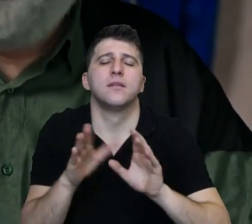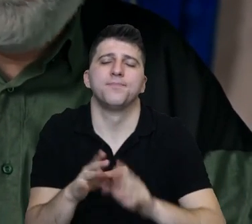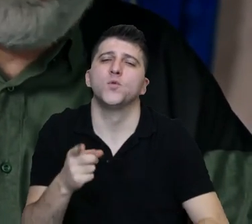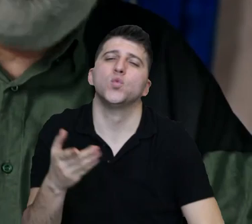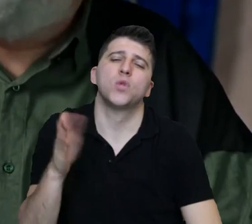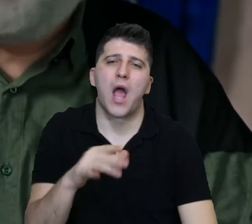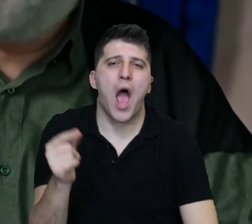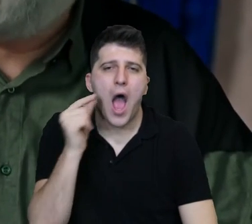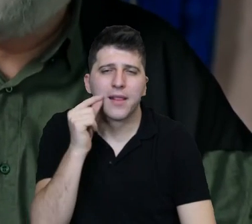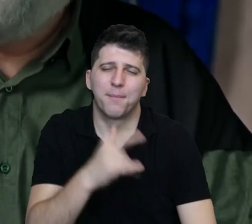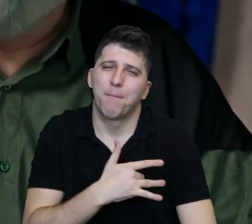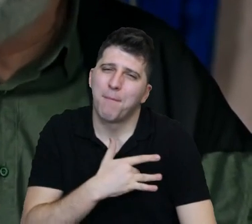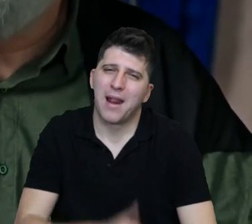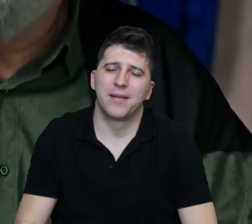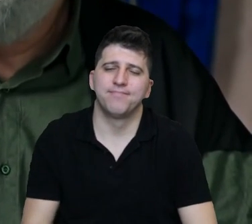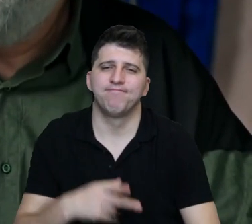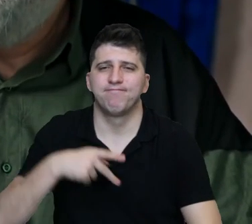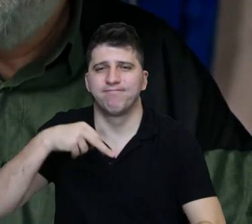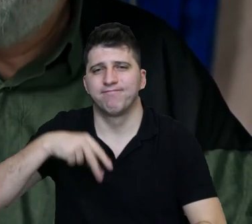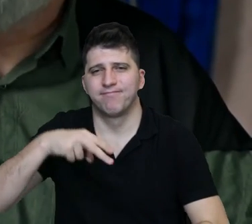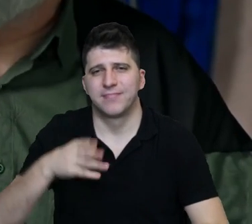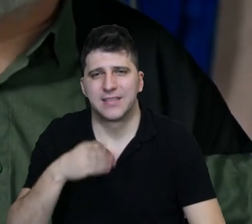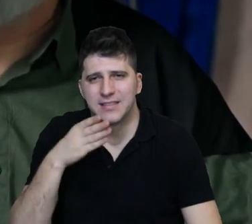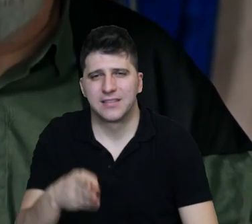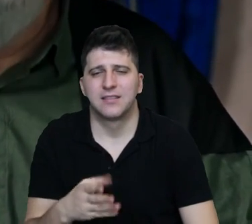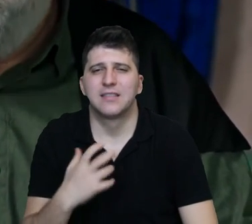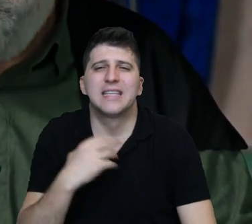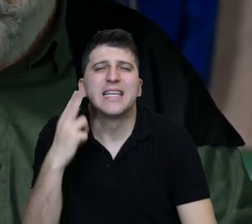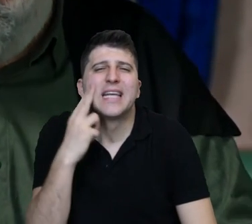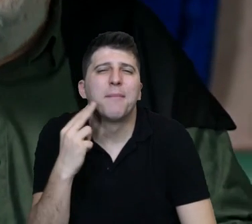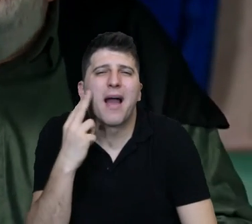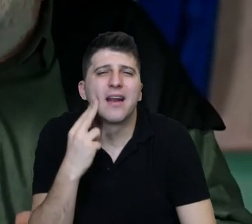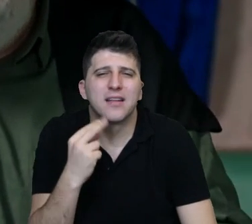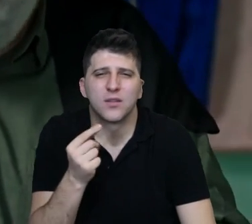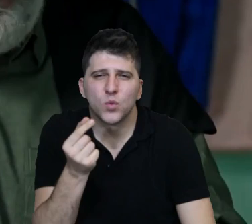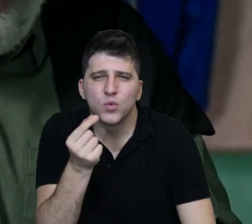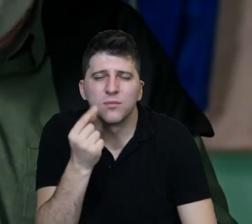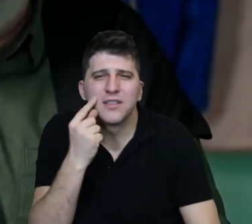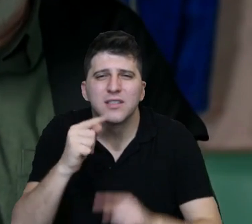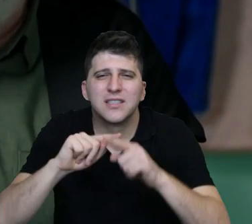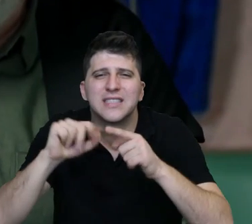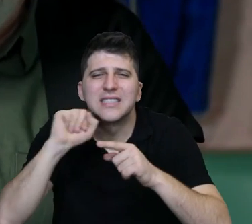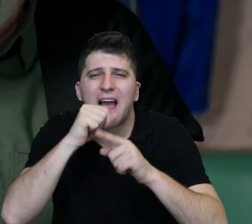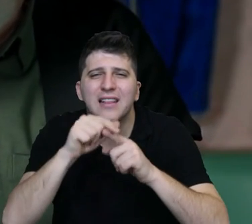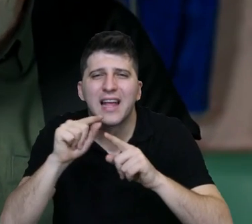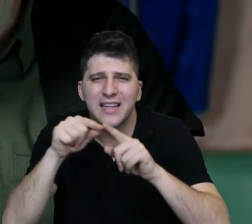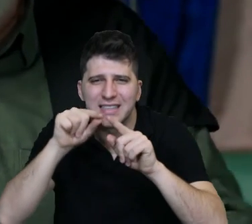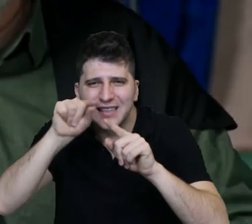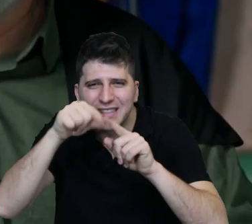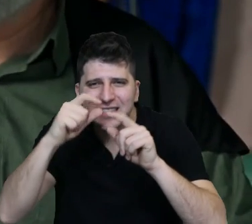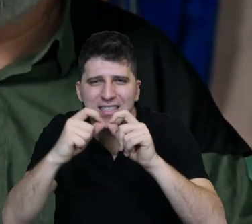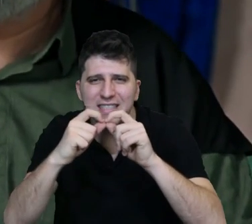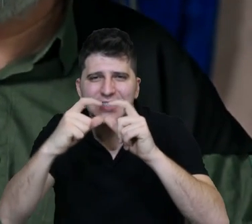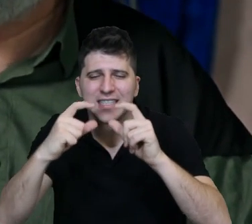üzerine adam merhamet edip kalktı. Gayet nazik, küçücük bir sopayla oradaki deliği